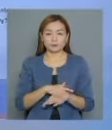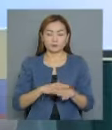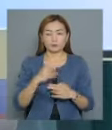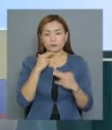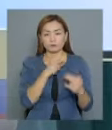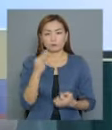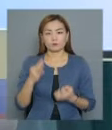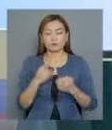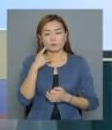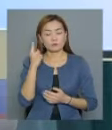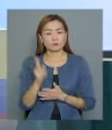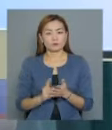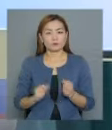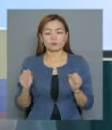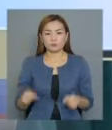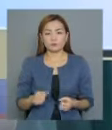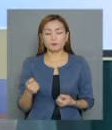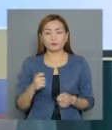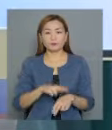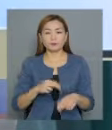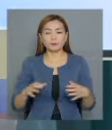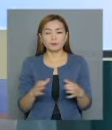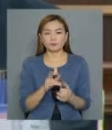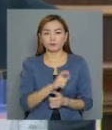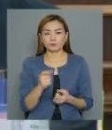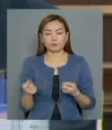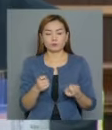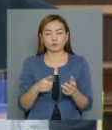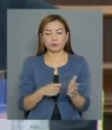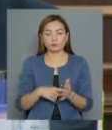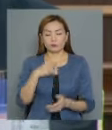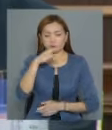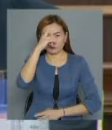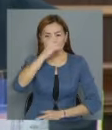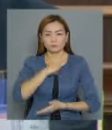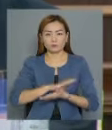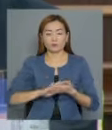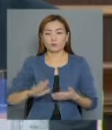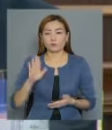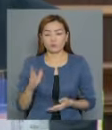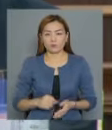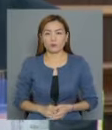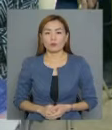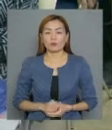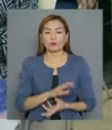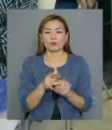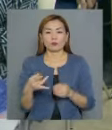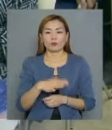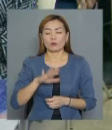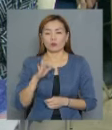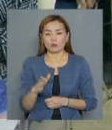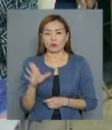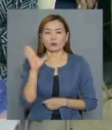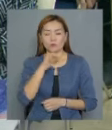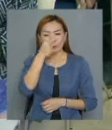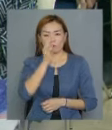обращается в суд на казахском языке или уполномоченные органы проводят расследование на государственном языке во всех регионах достаточно